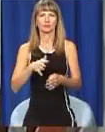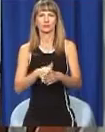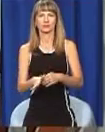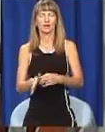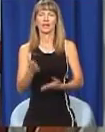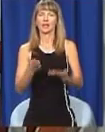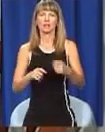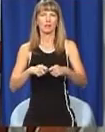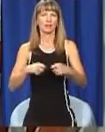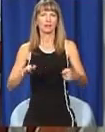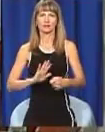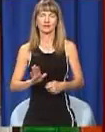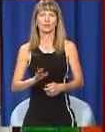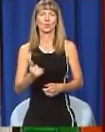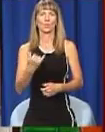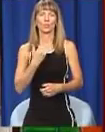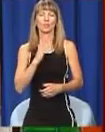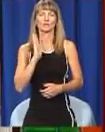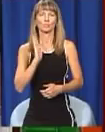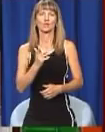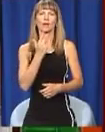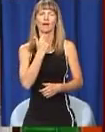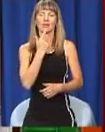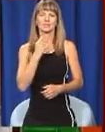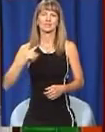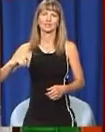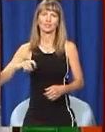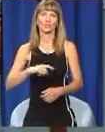не разрывать, то у нас с вами красные